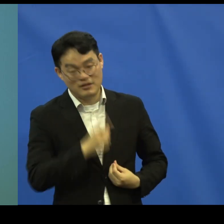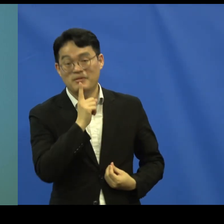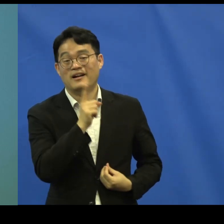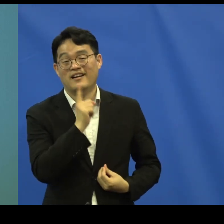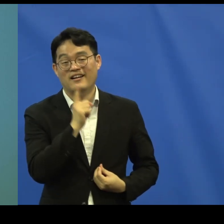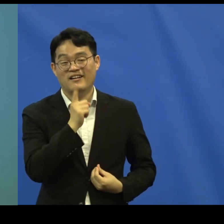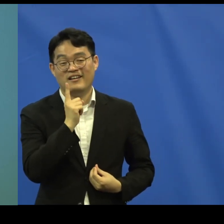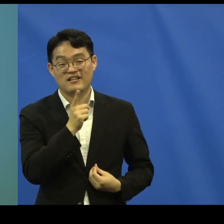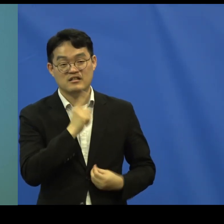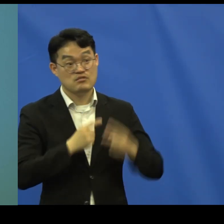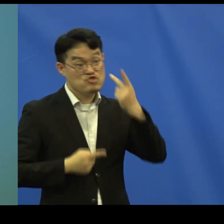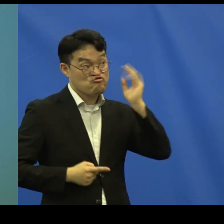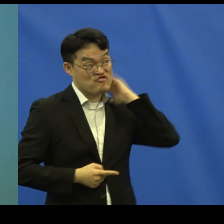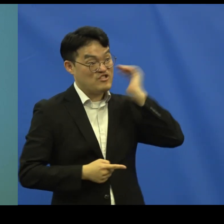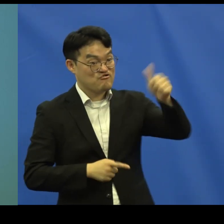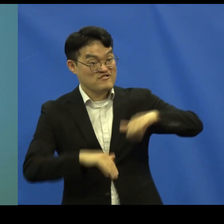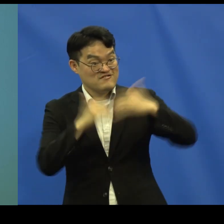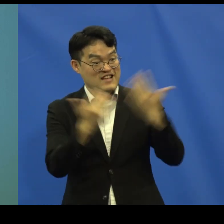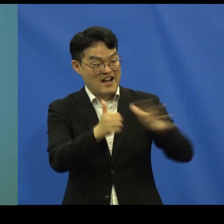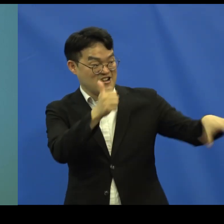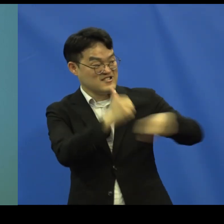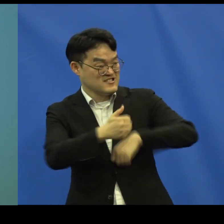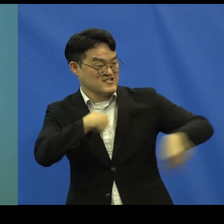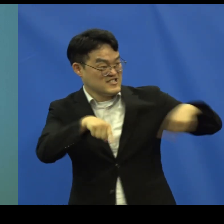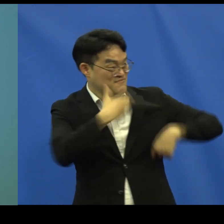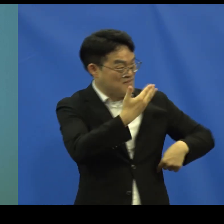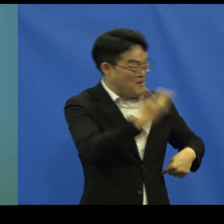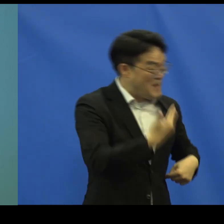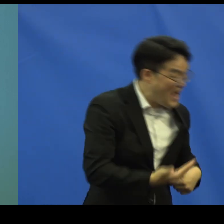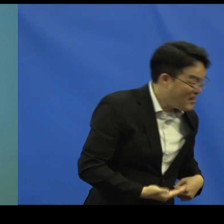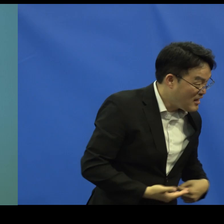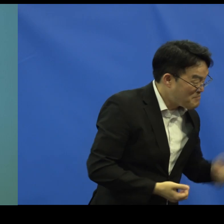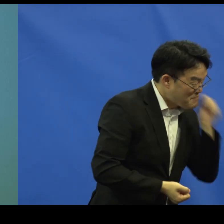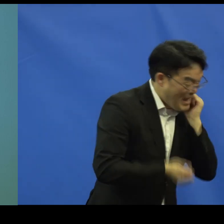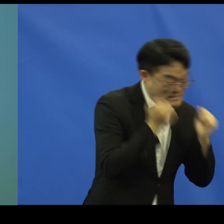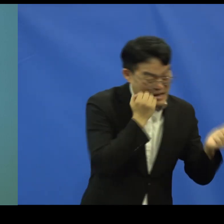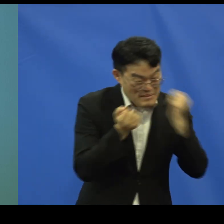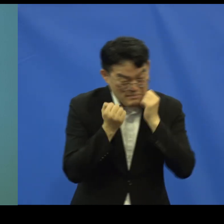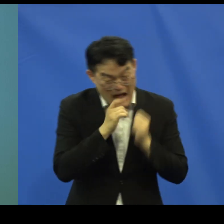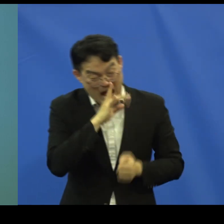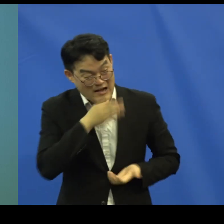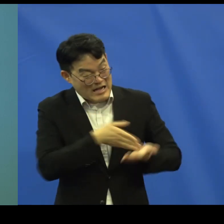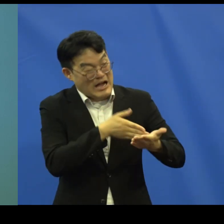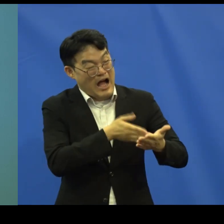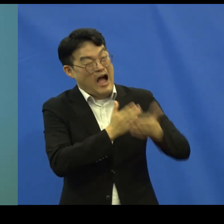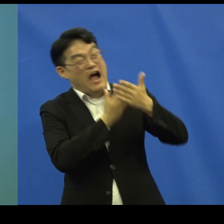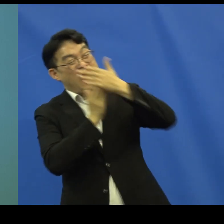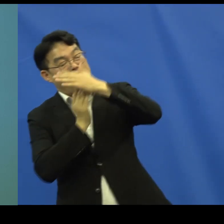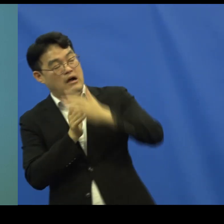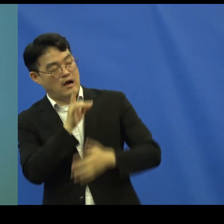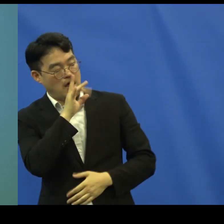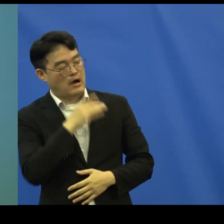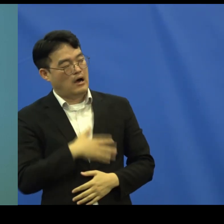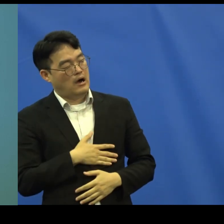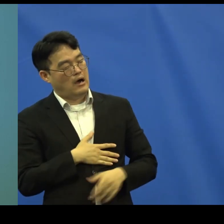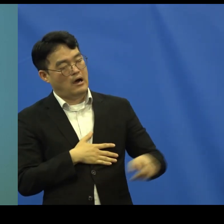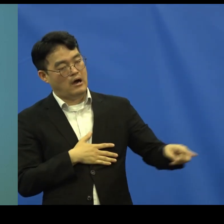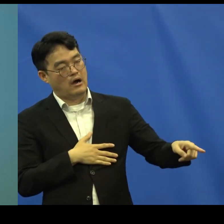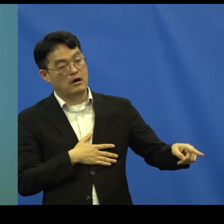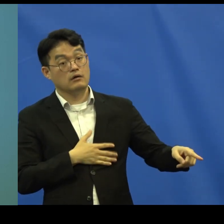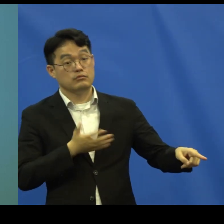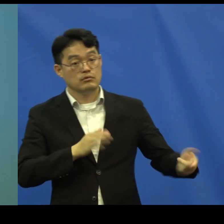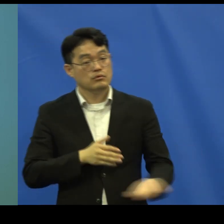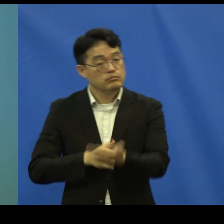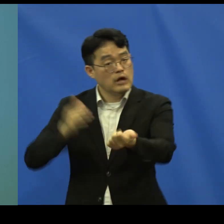완전한 통치자가 되십니다. 하나님은 어떤 정적에게도 지배를 받지 않습니다. 인간의 방해를